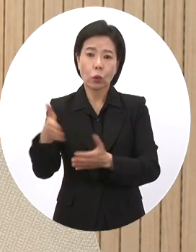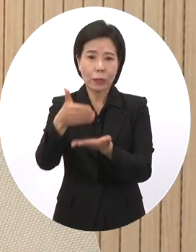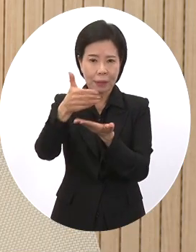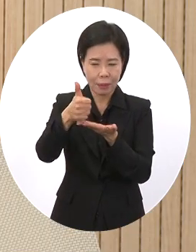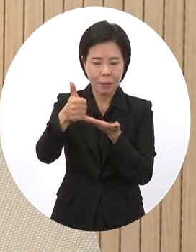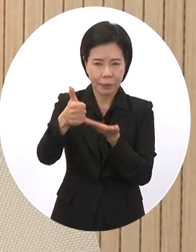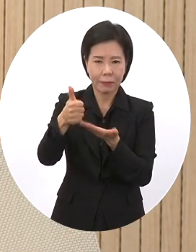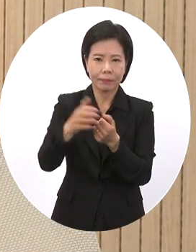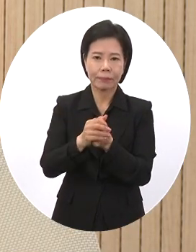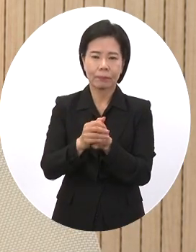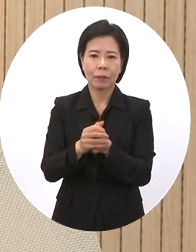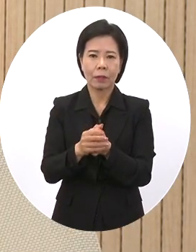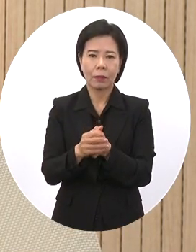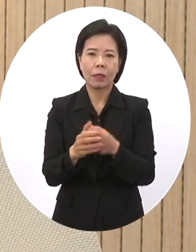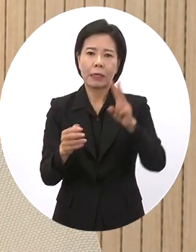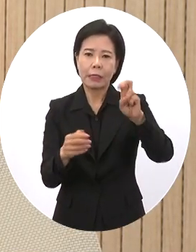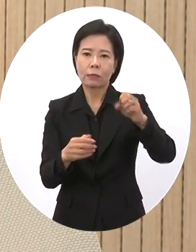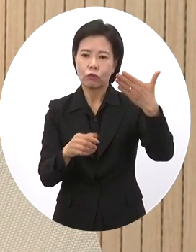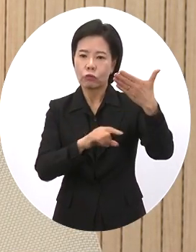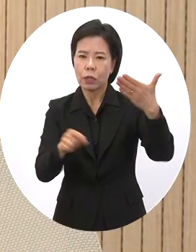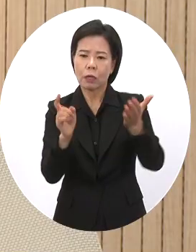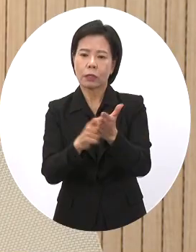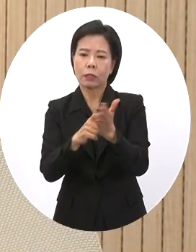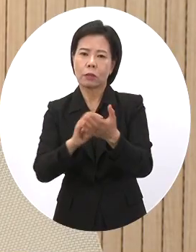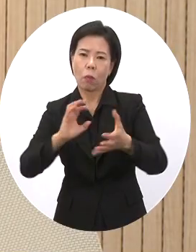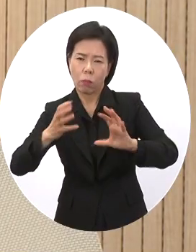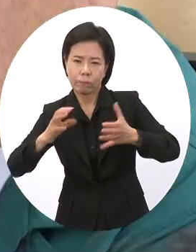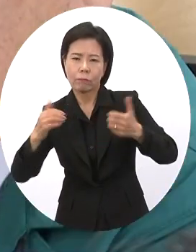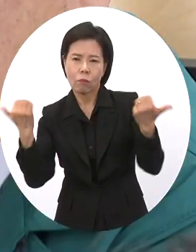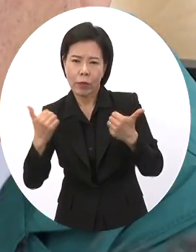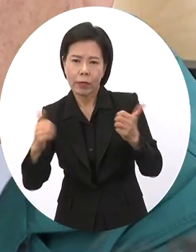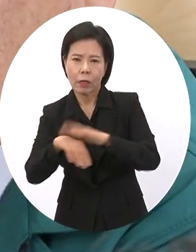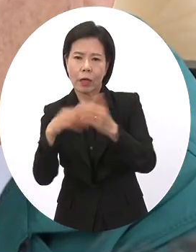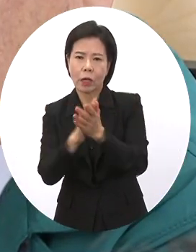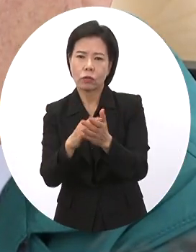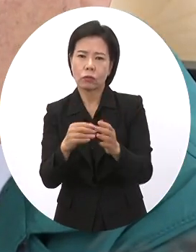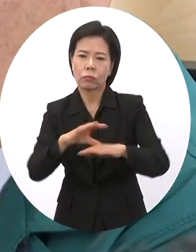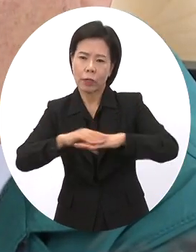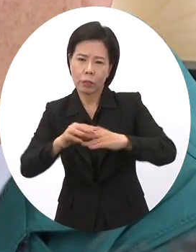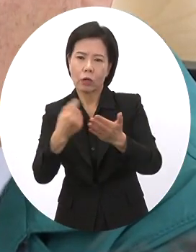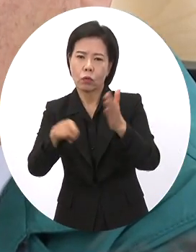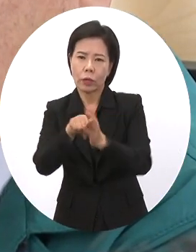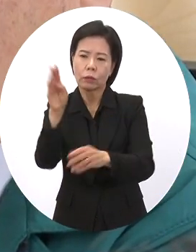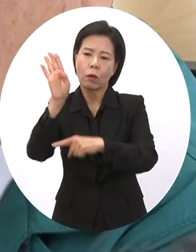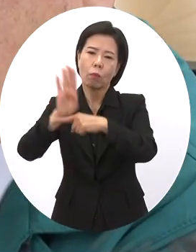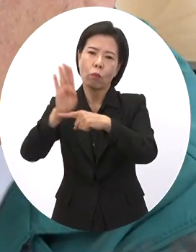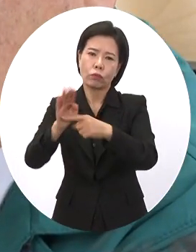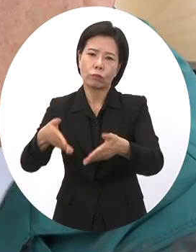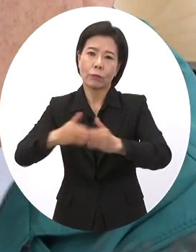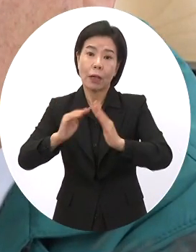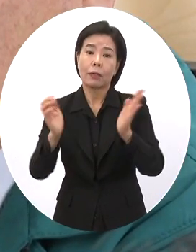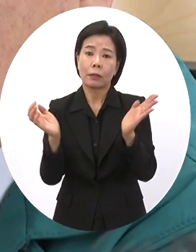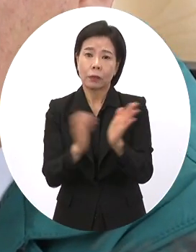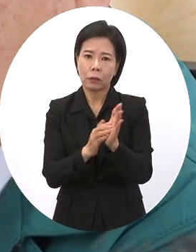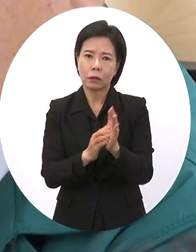오영훈 제주도지사는 지난달 29일 긴급대책회를 열고 사고수습대책본부를 구성했는데요.